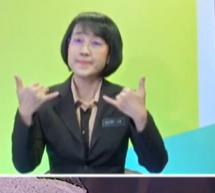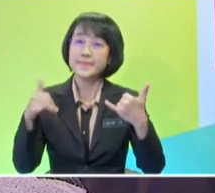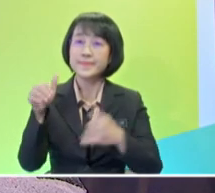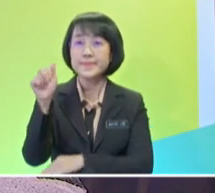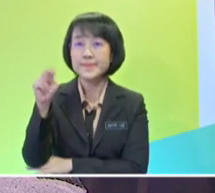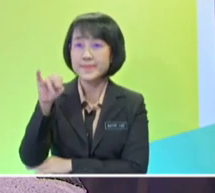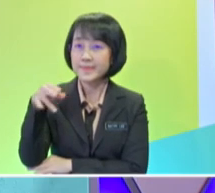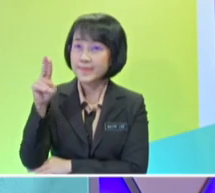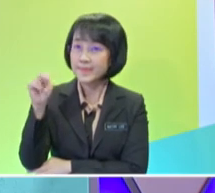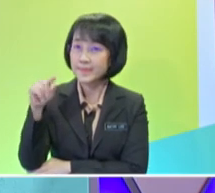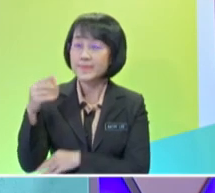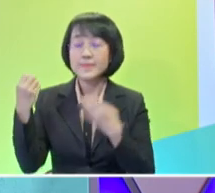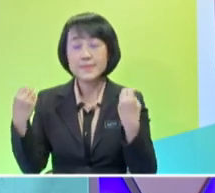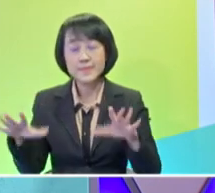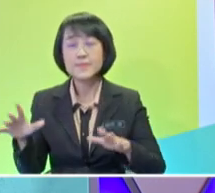permainan